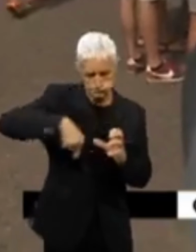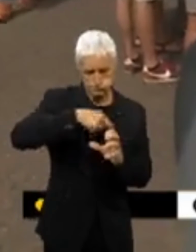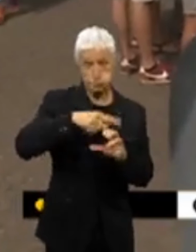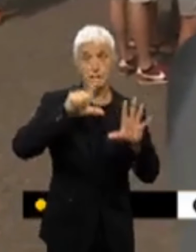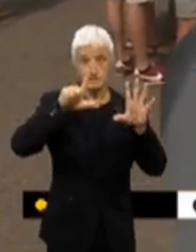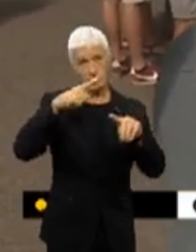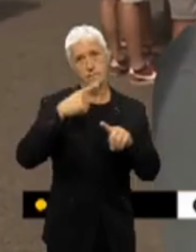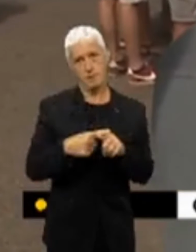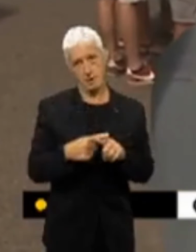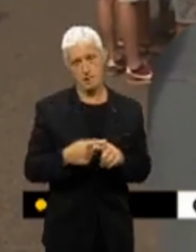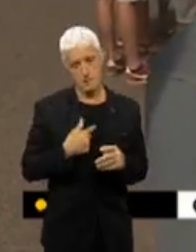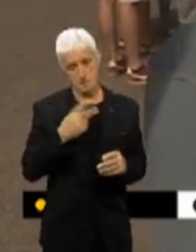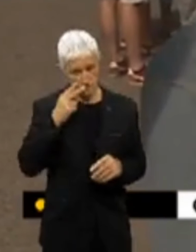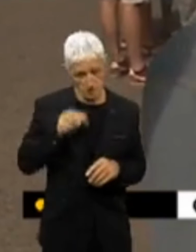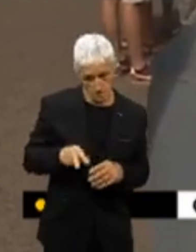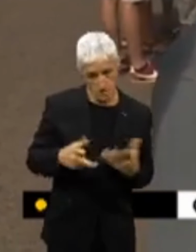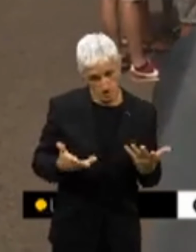si...